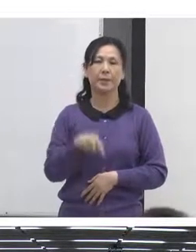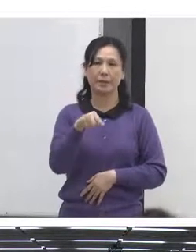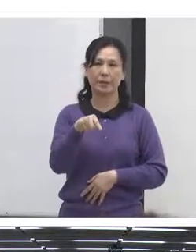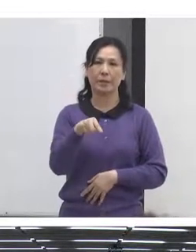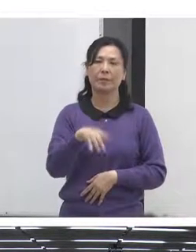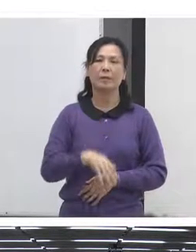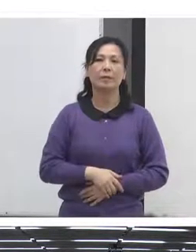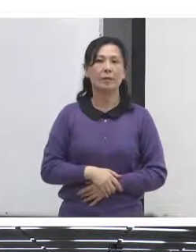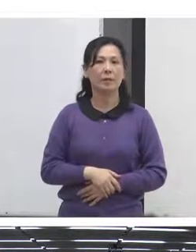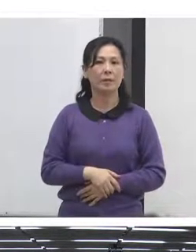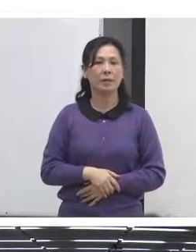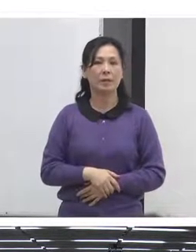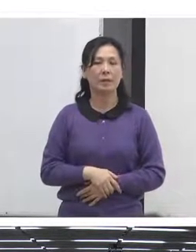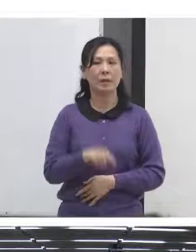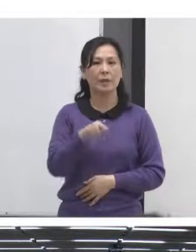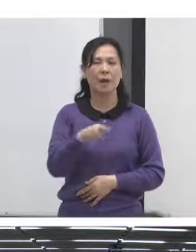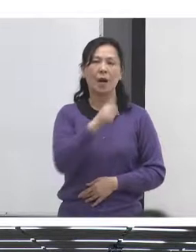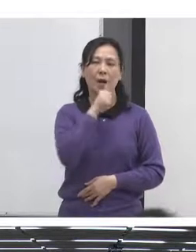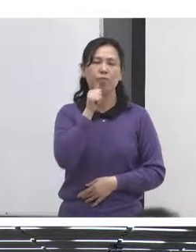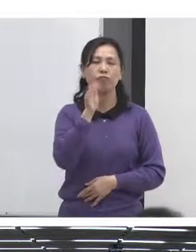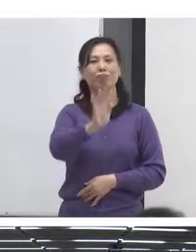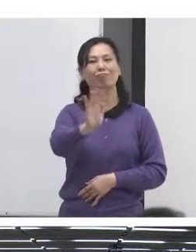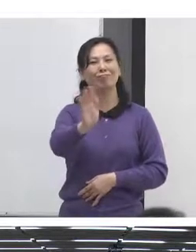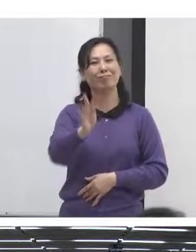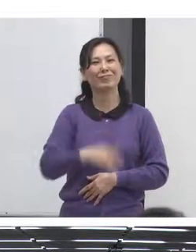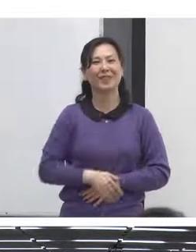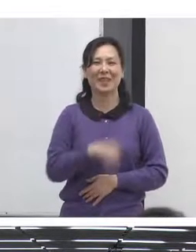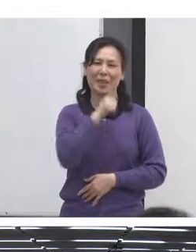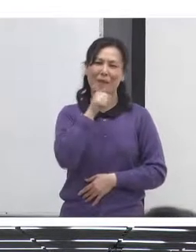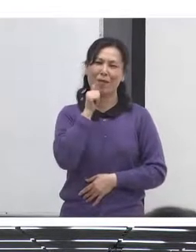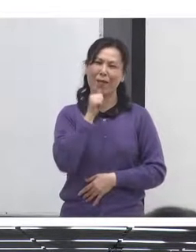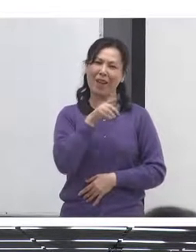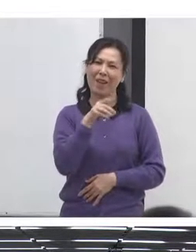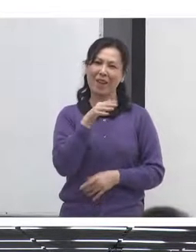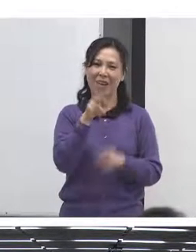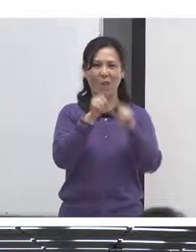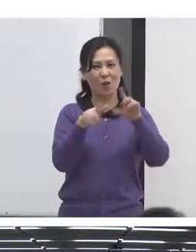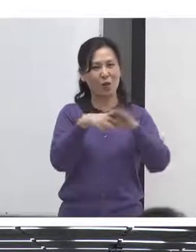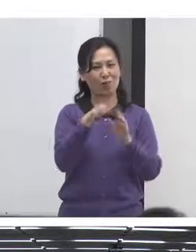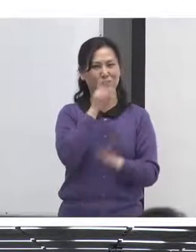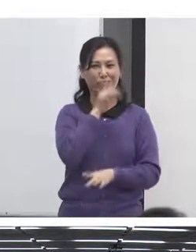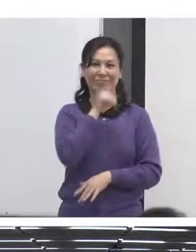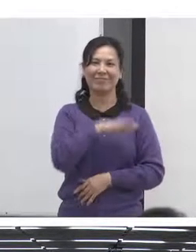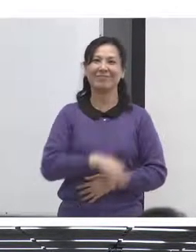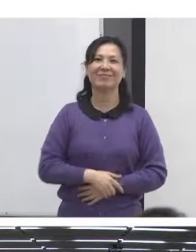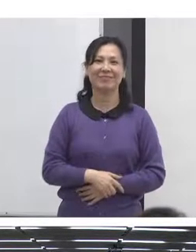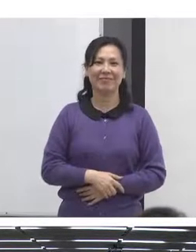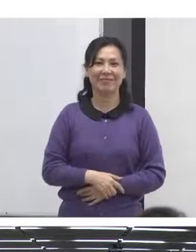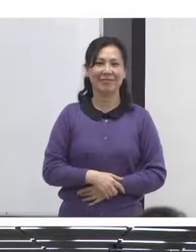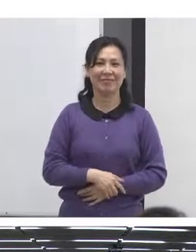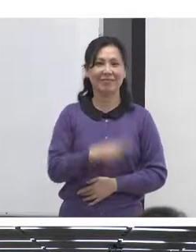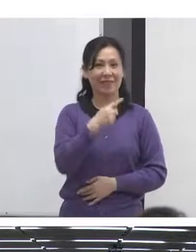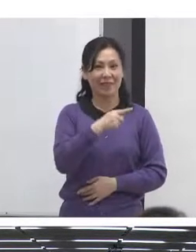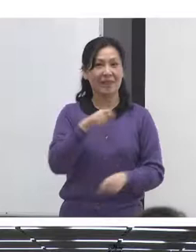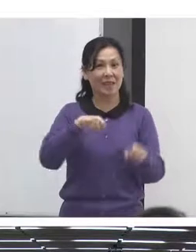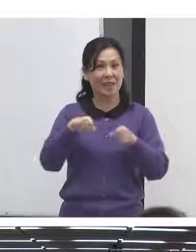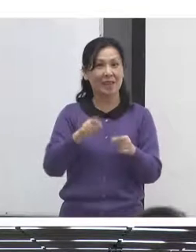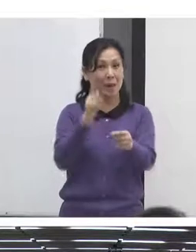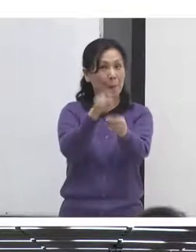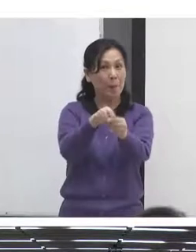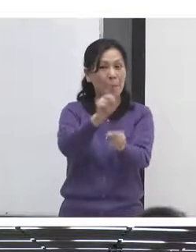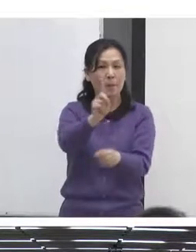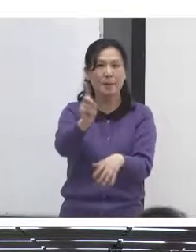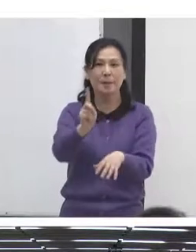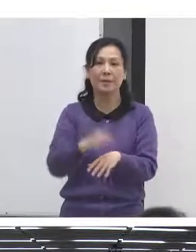Communication Technology。那这个我就不翻译了，因为这个翻起来有点奇怪。然后，它的主要的目的是着